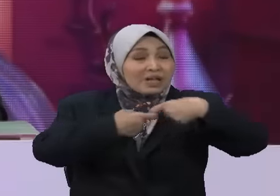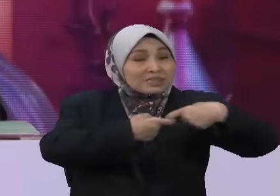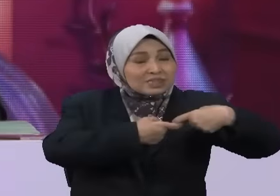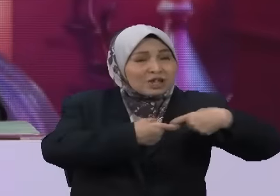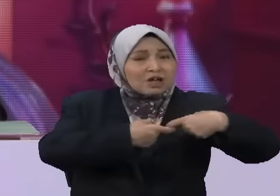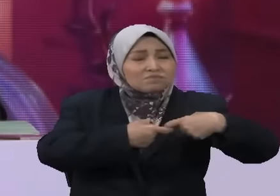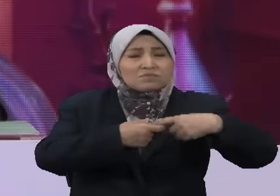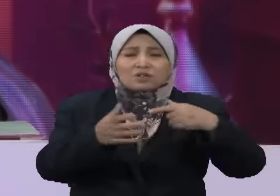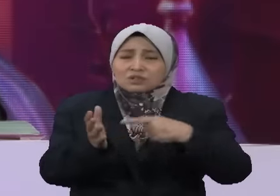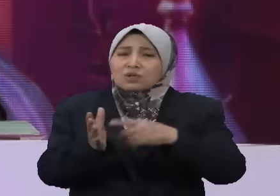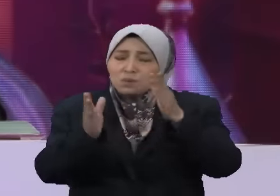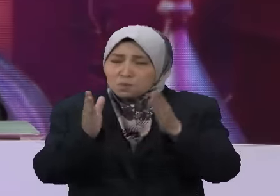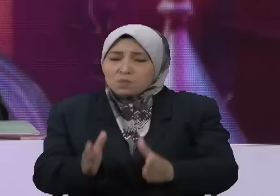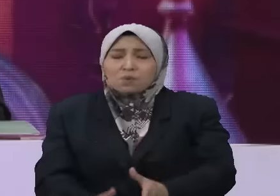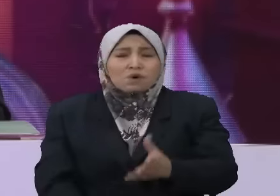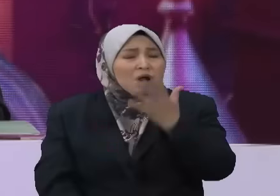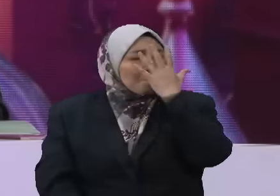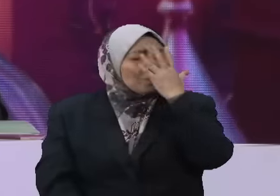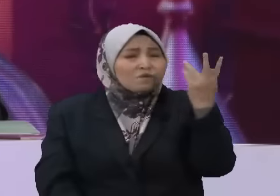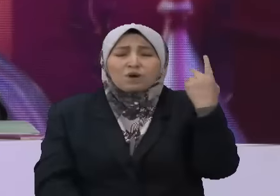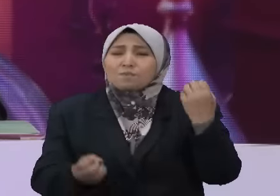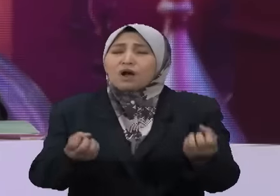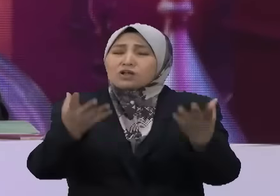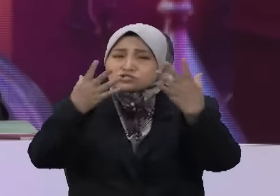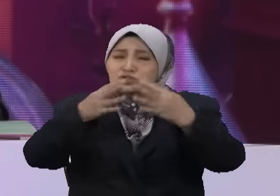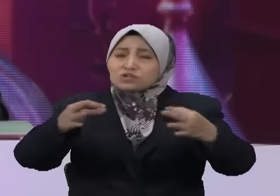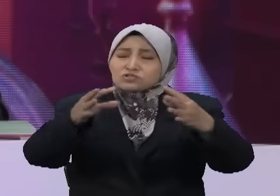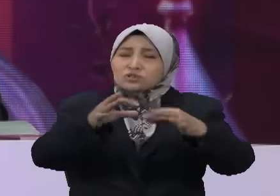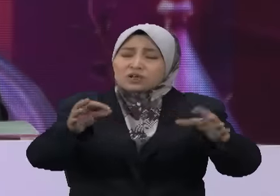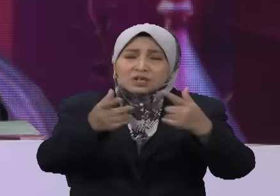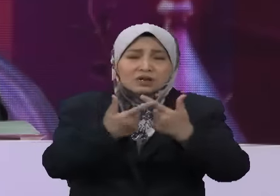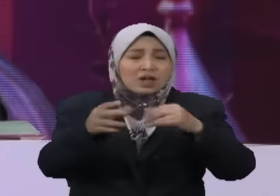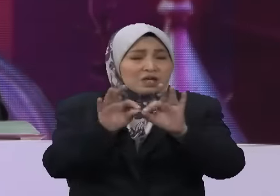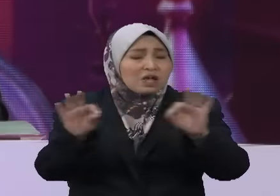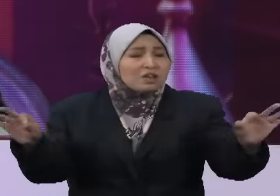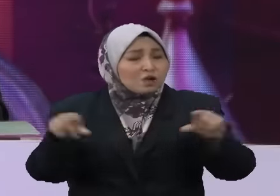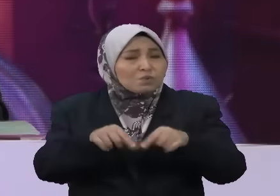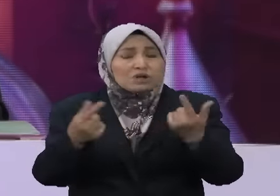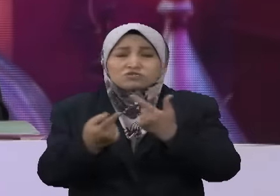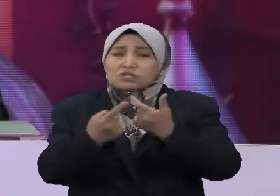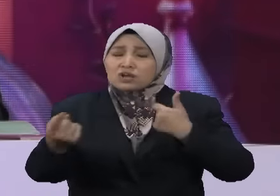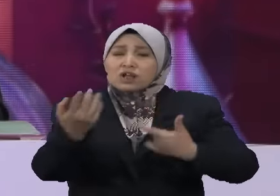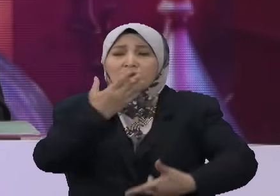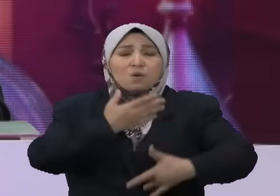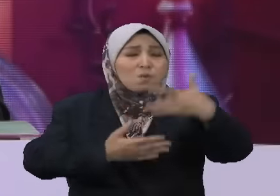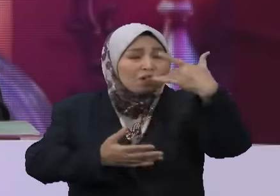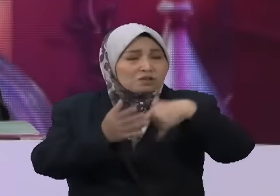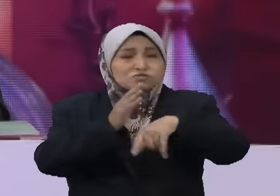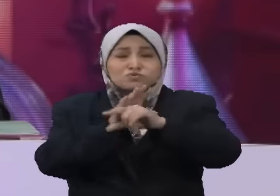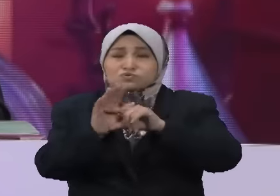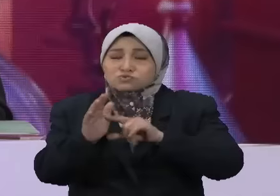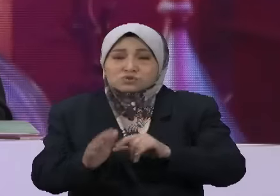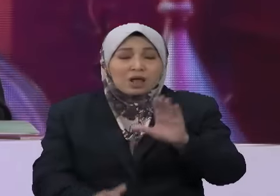itulah orang-orang munafik yang banyak sekali diceritakan daripada ayat al-quran sejak daripada awal surah